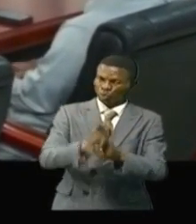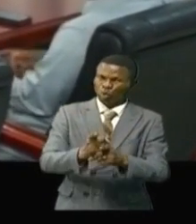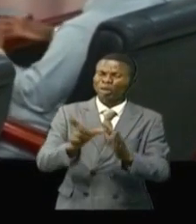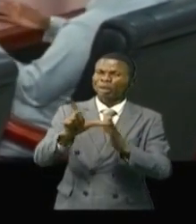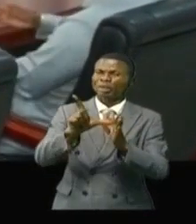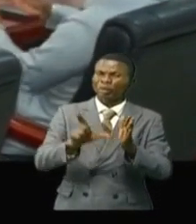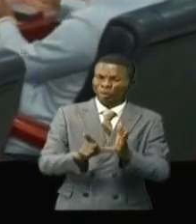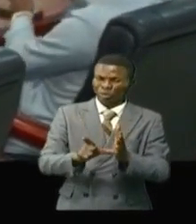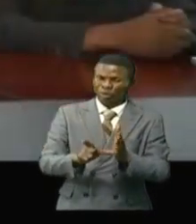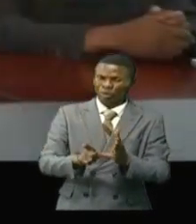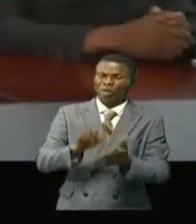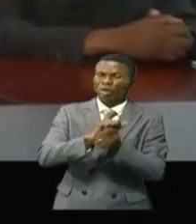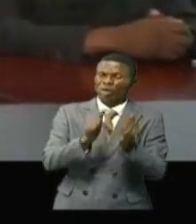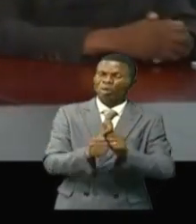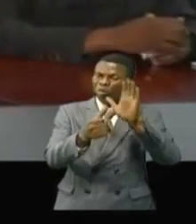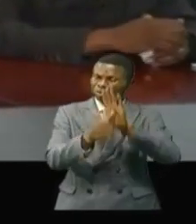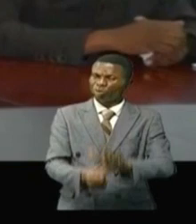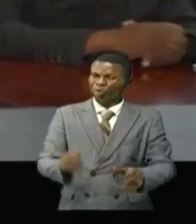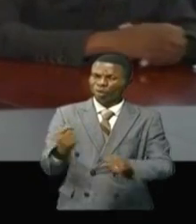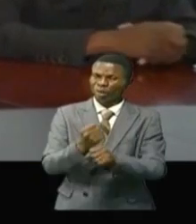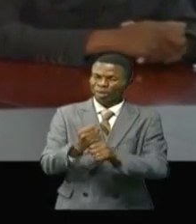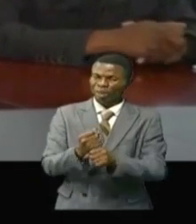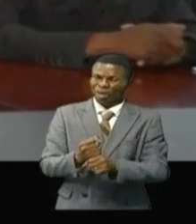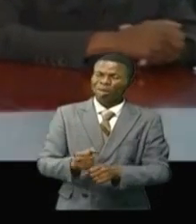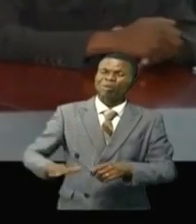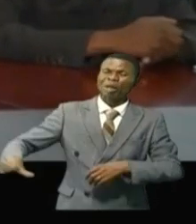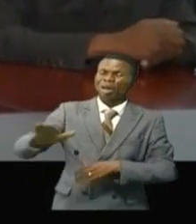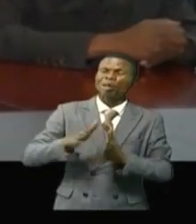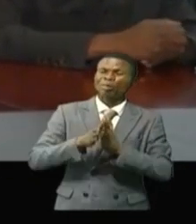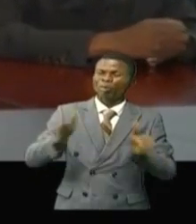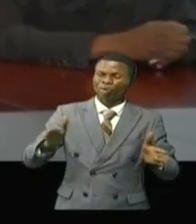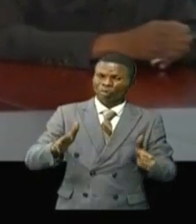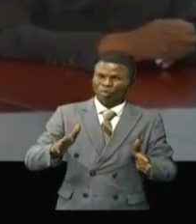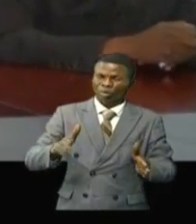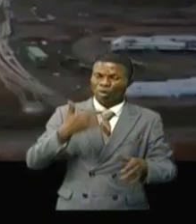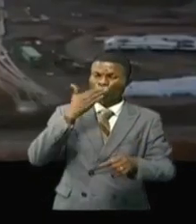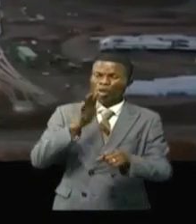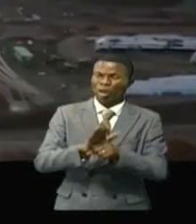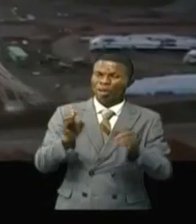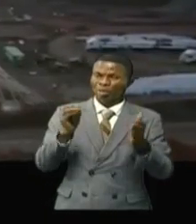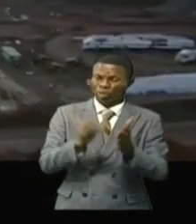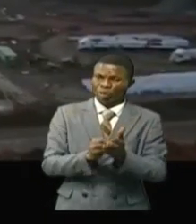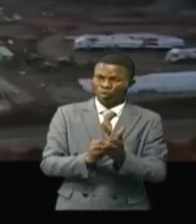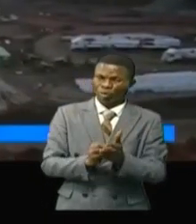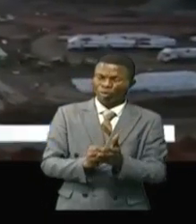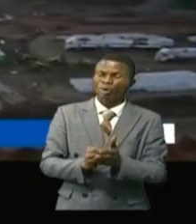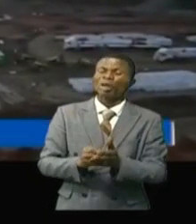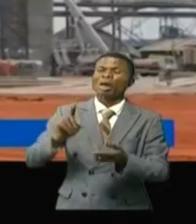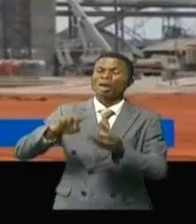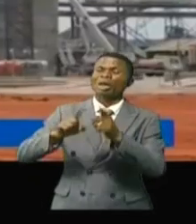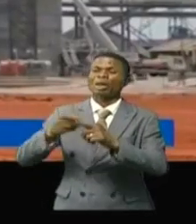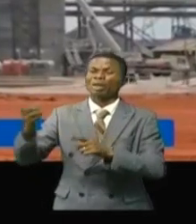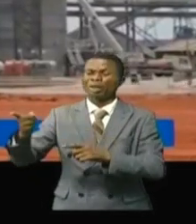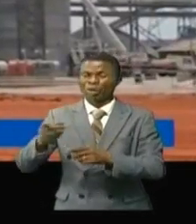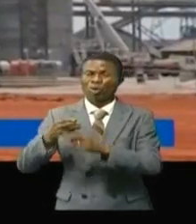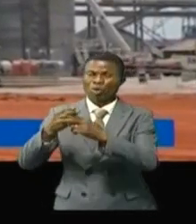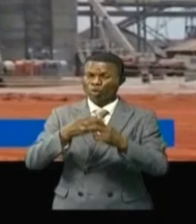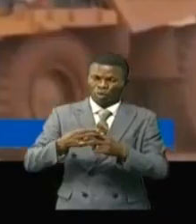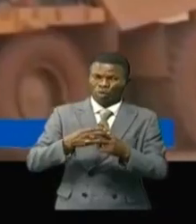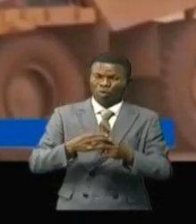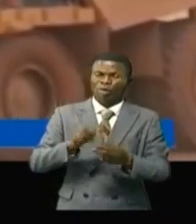loi sur la sous-traitance sur toute l'étendue de la République, rassurant ainsi son interlocuteur de veiller sur